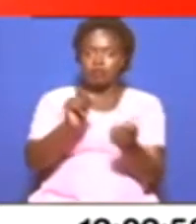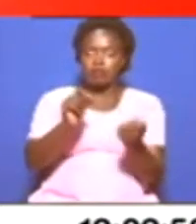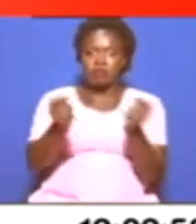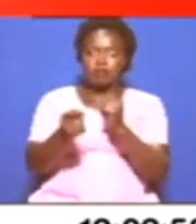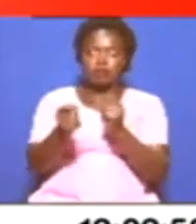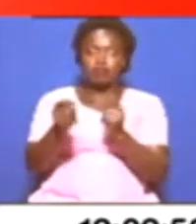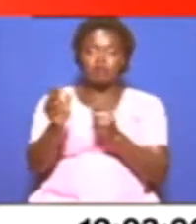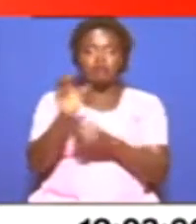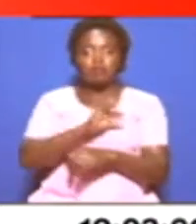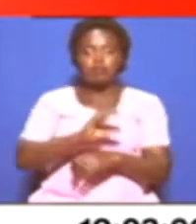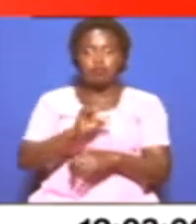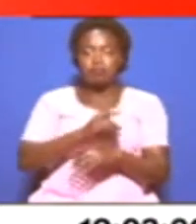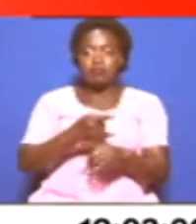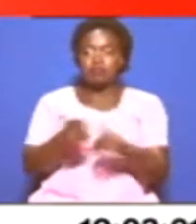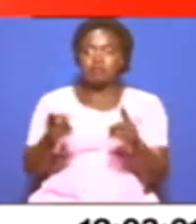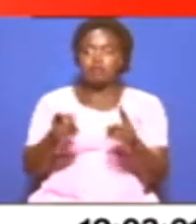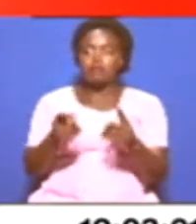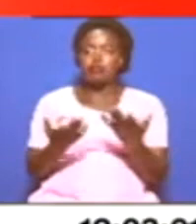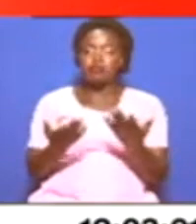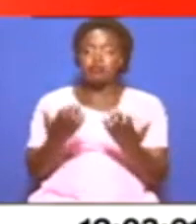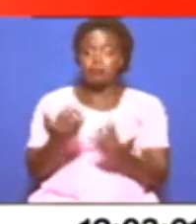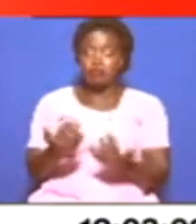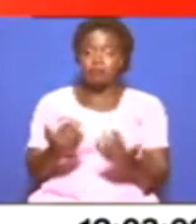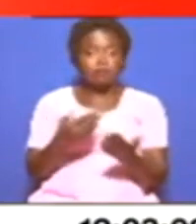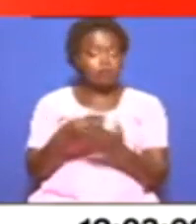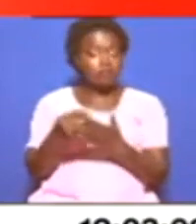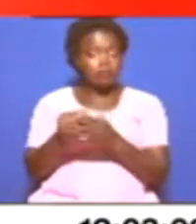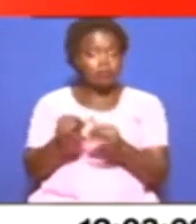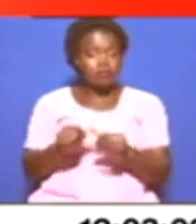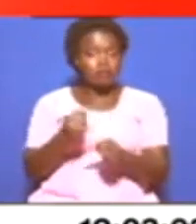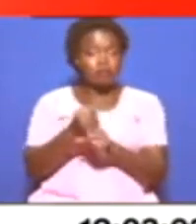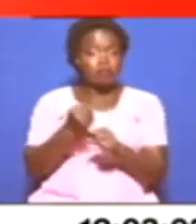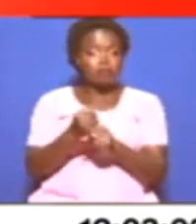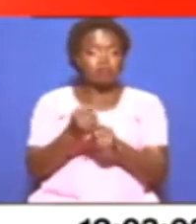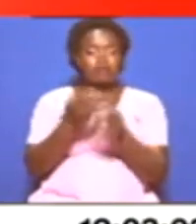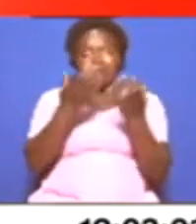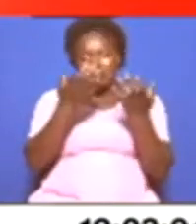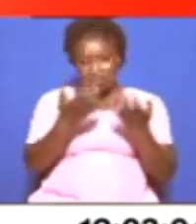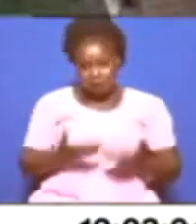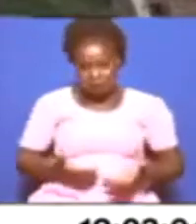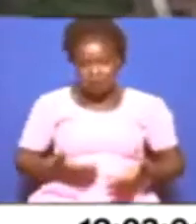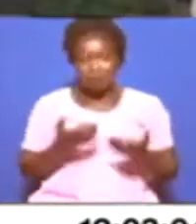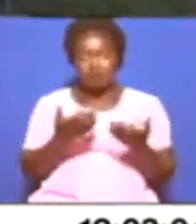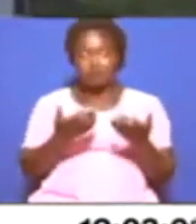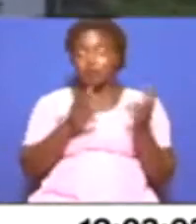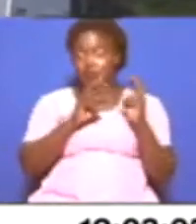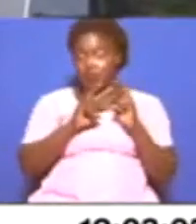lakini gharama ya kuwashughulikia au kuendeleza kazi hiyo imekuwa ya juu. Tizama.